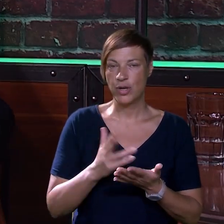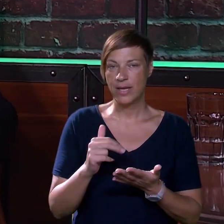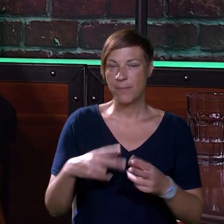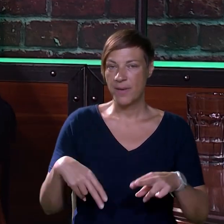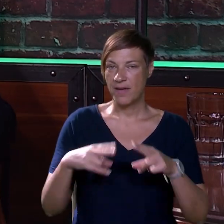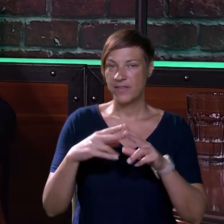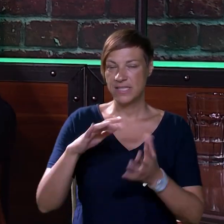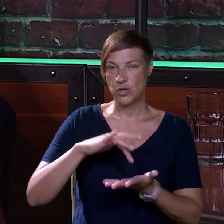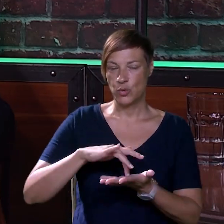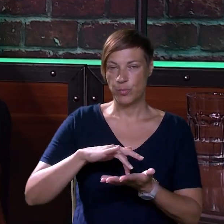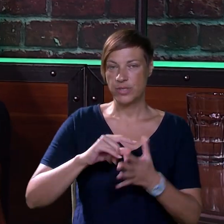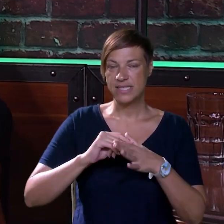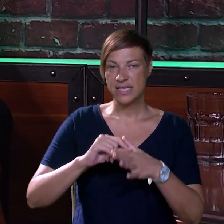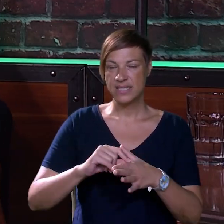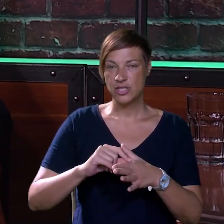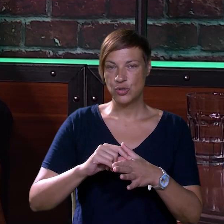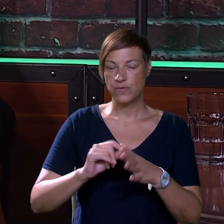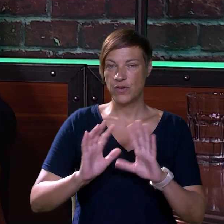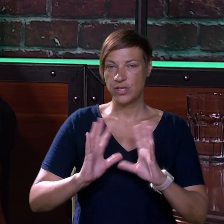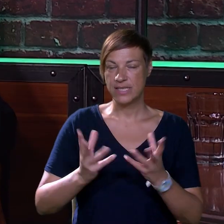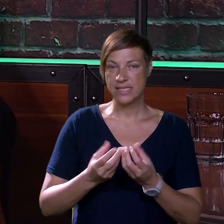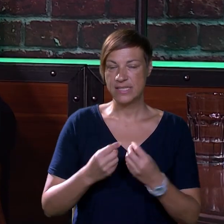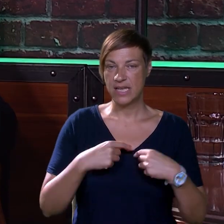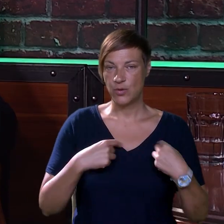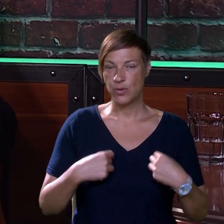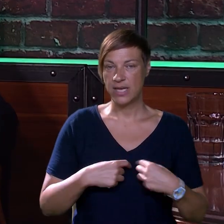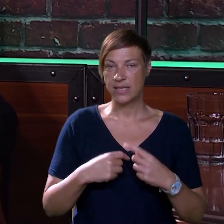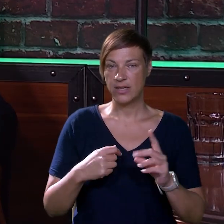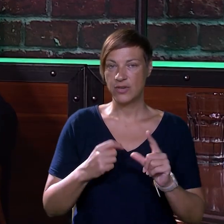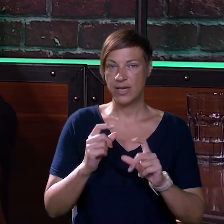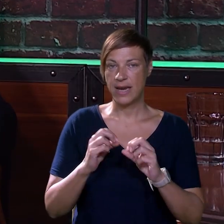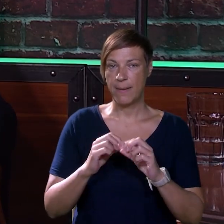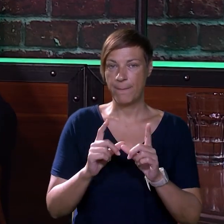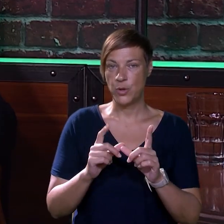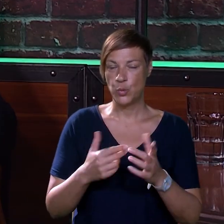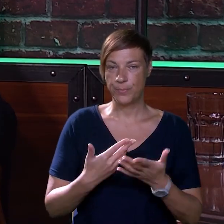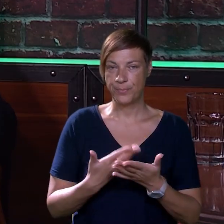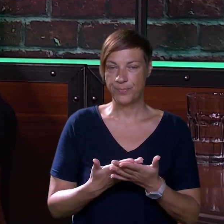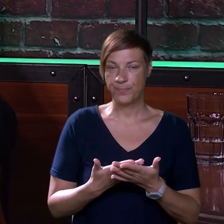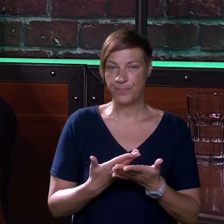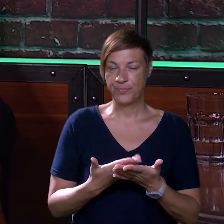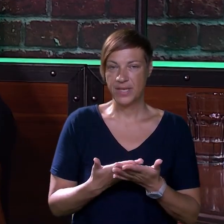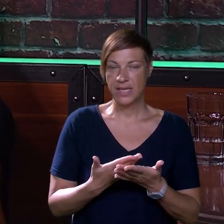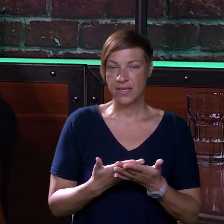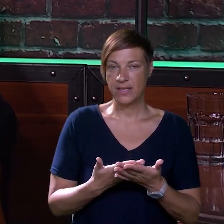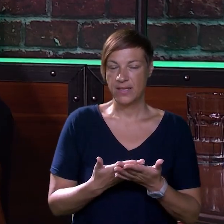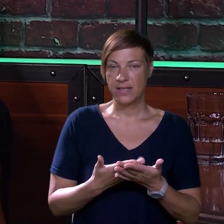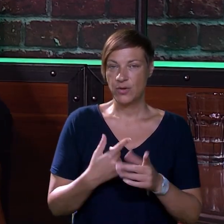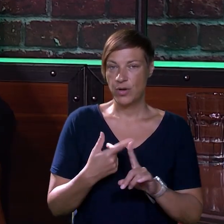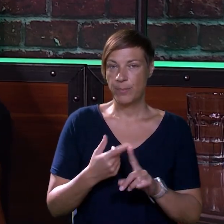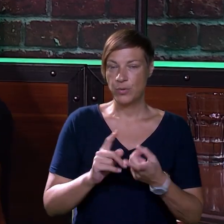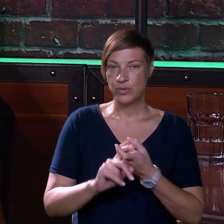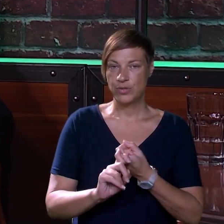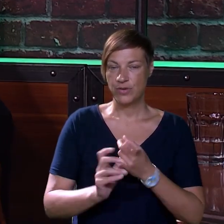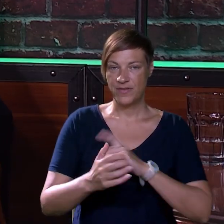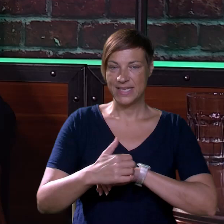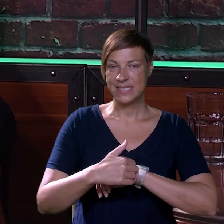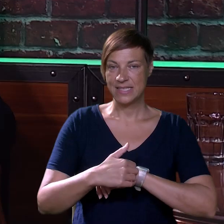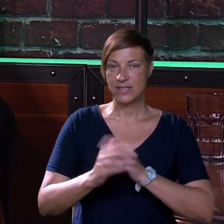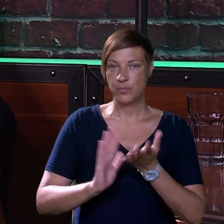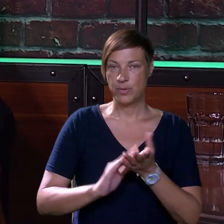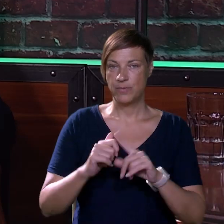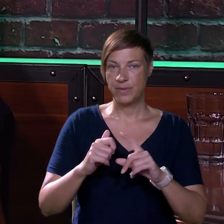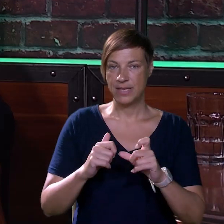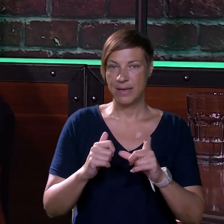ima visoku poziciju, on vodi cijelu kardiologiju KBC-a Rebro, i to je, koji je plus toga vezan za Dubrovnik i